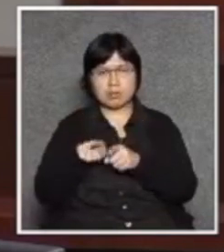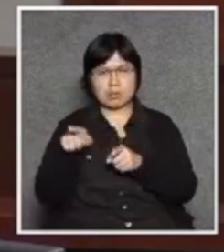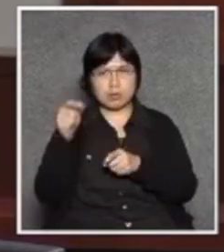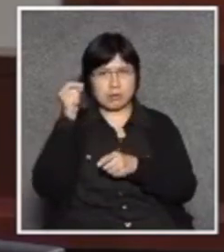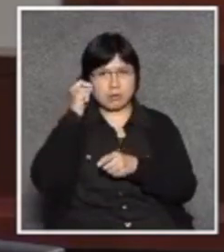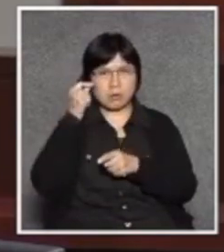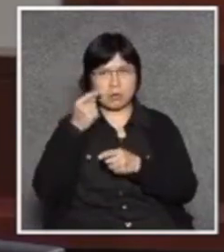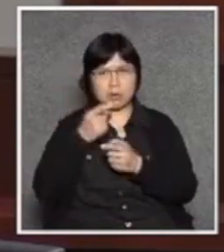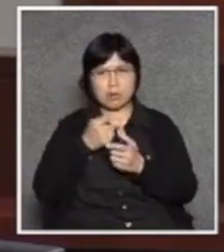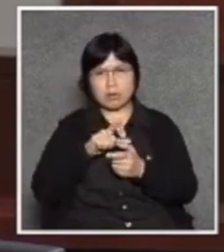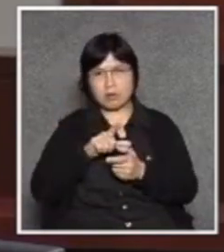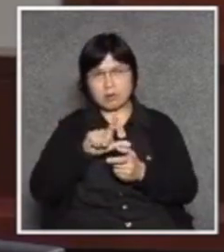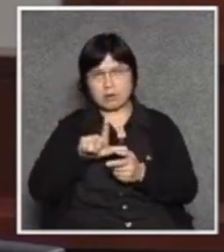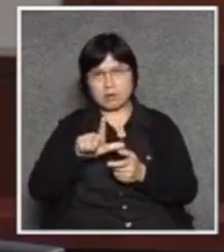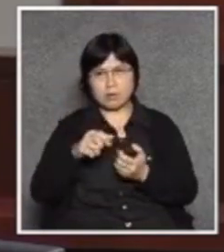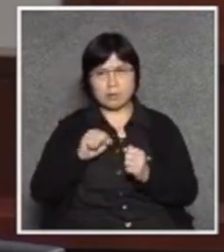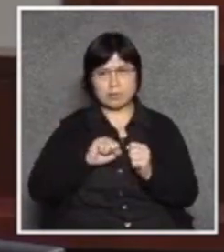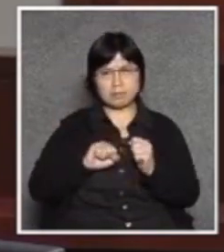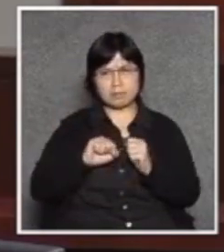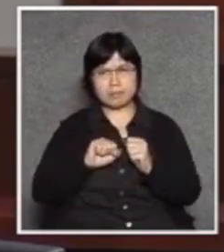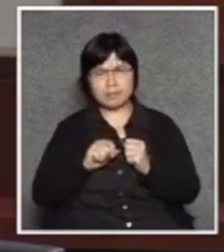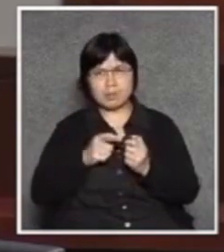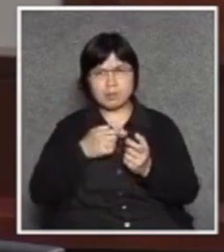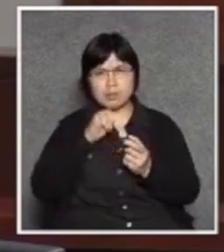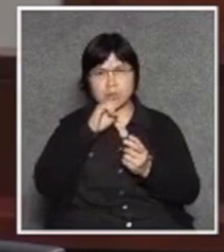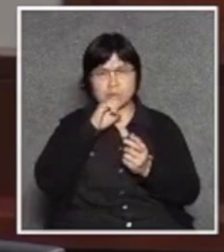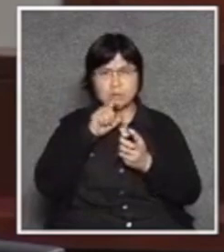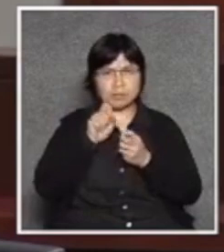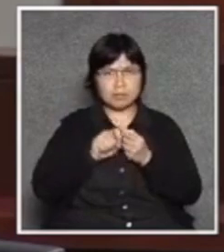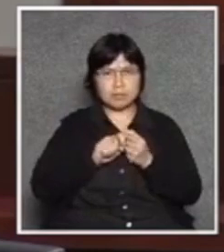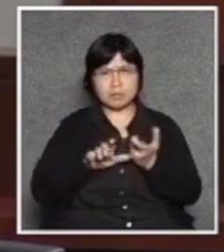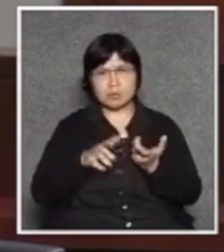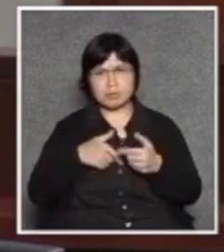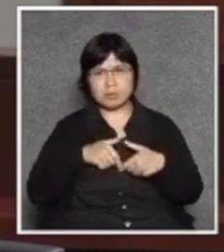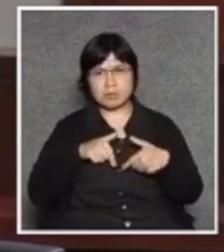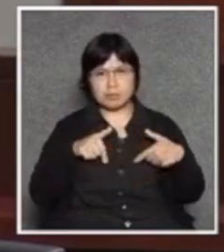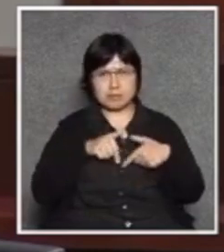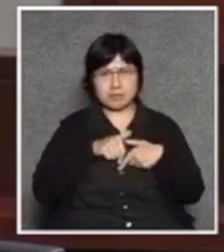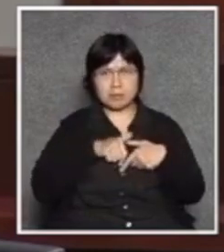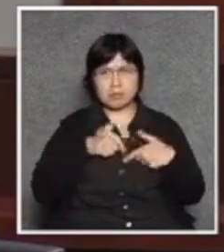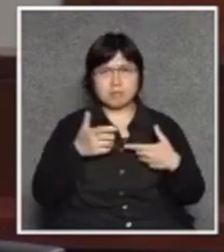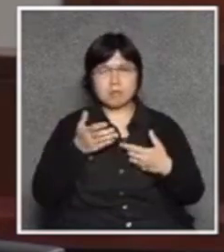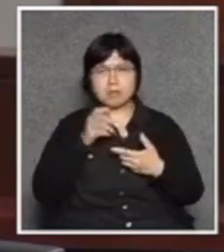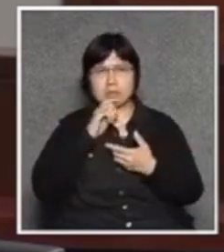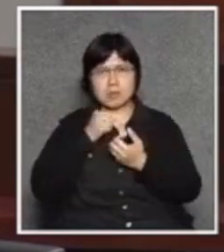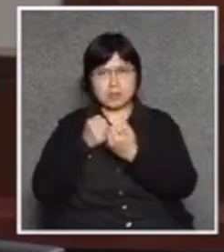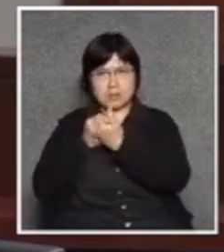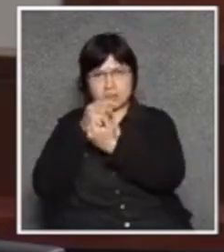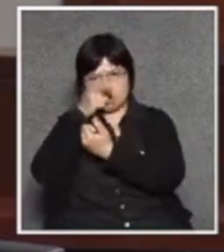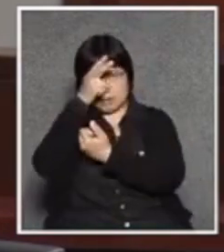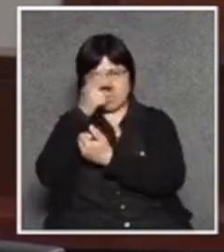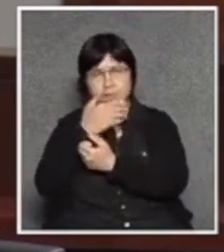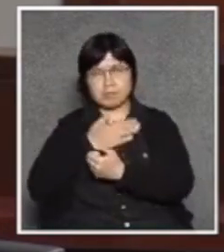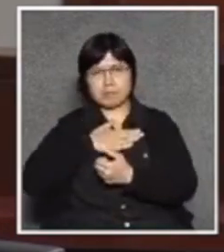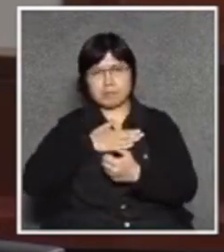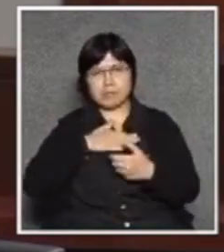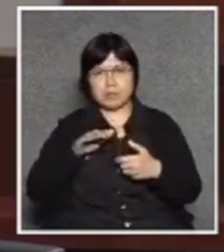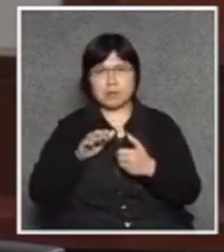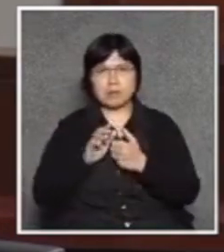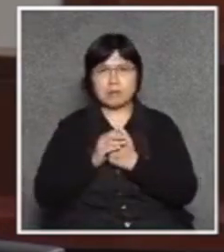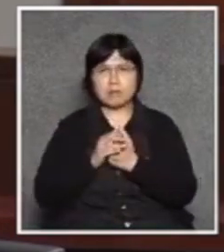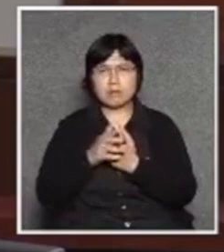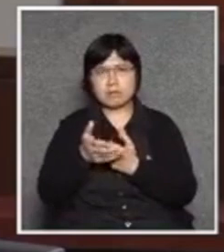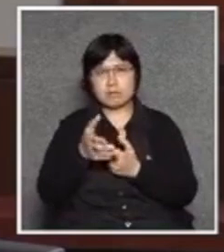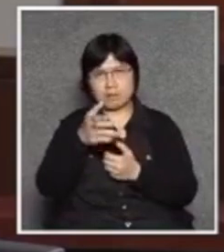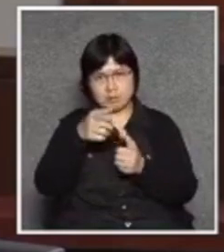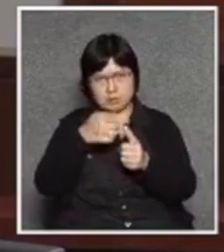意，態度曖昧，語言不詳，不敢表現果斷支持政府的立場。主席閣下，你